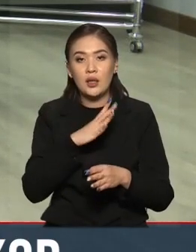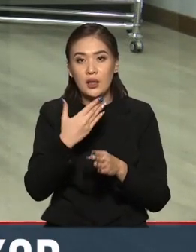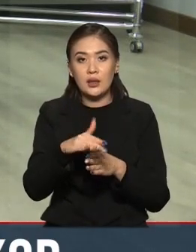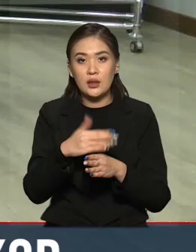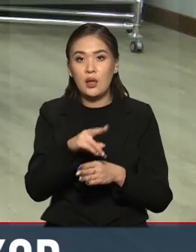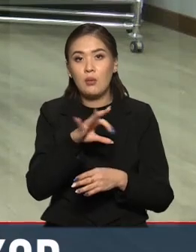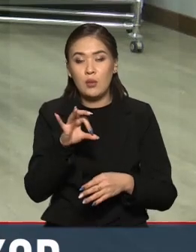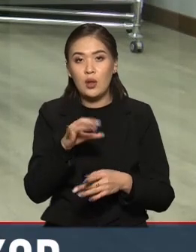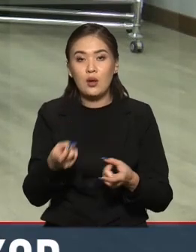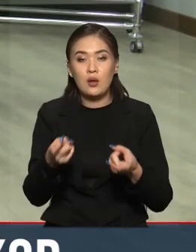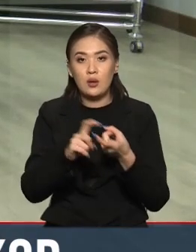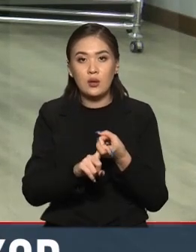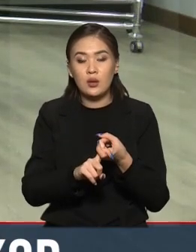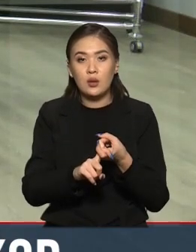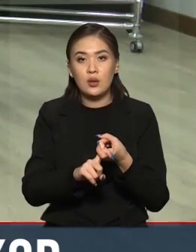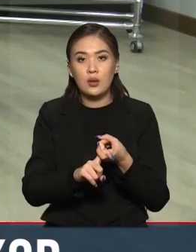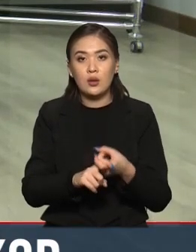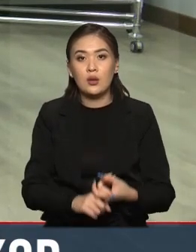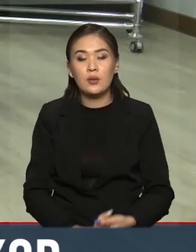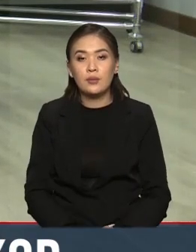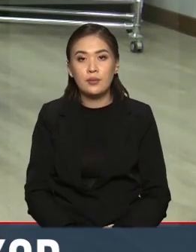по этим